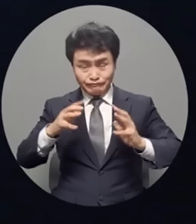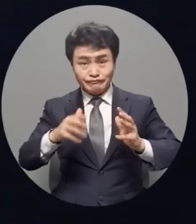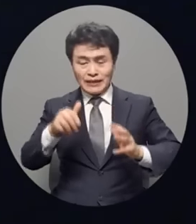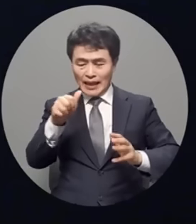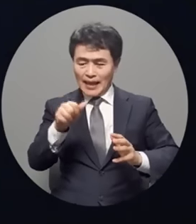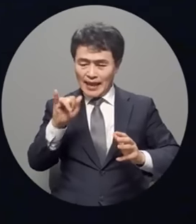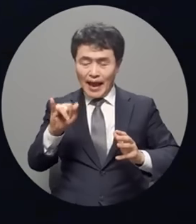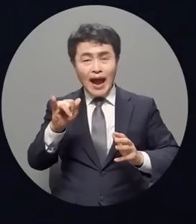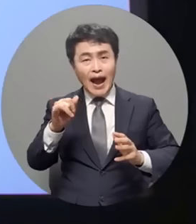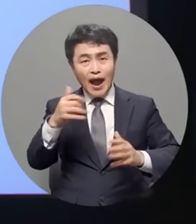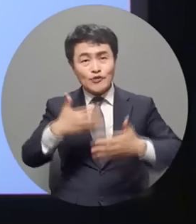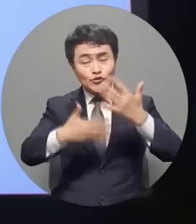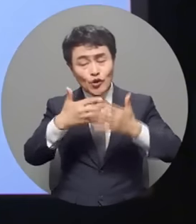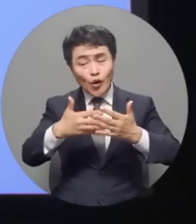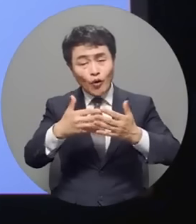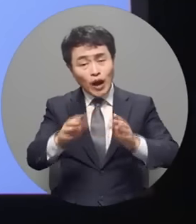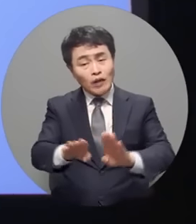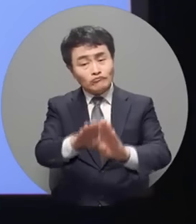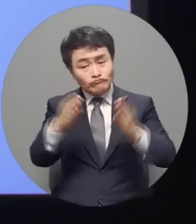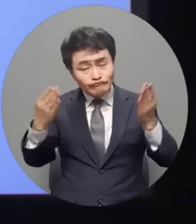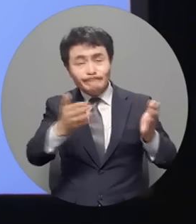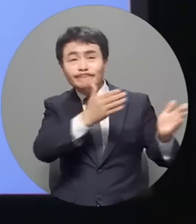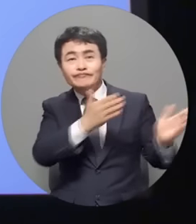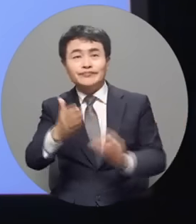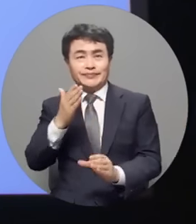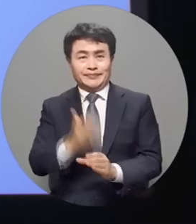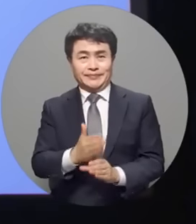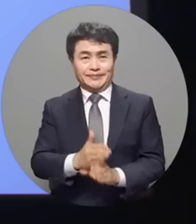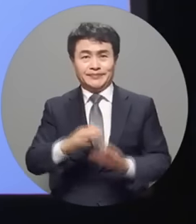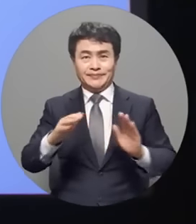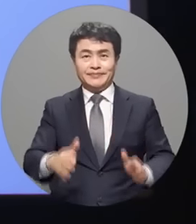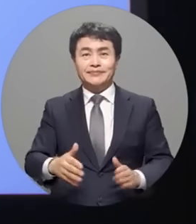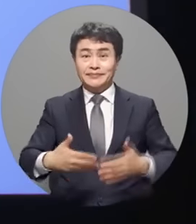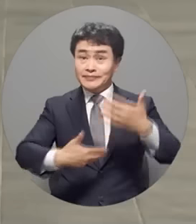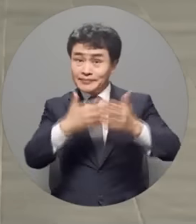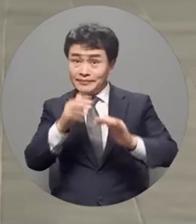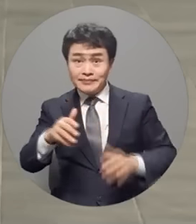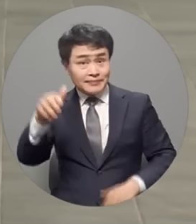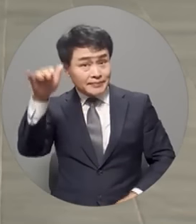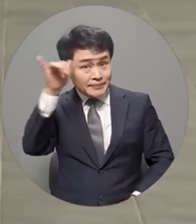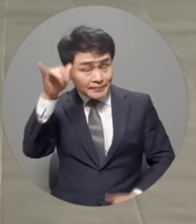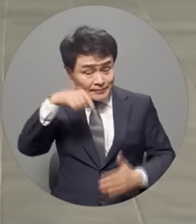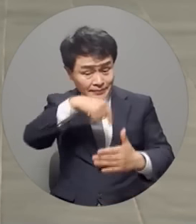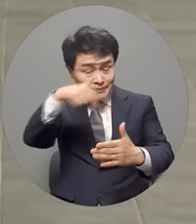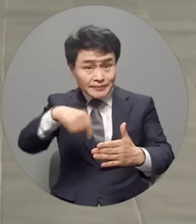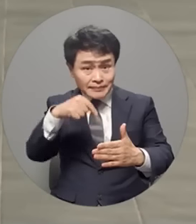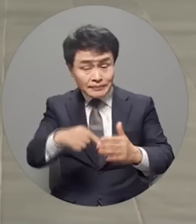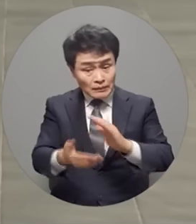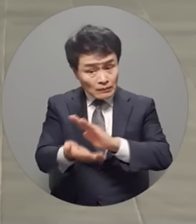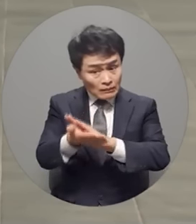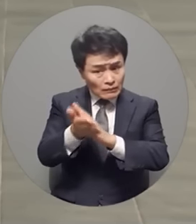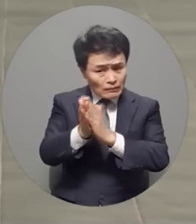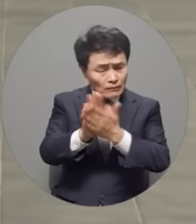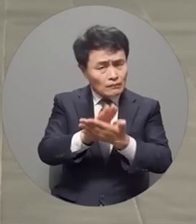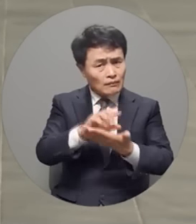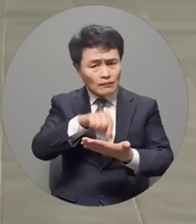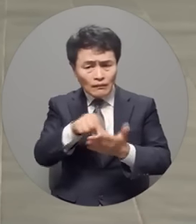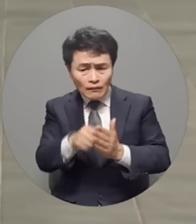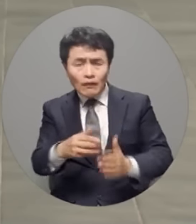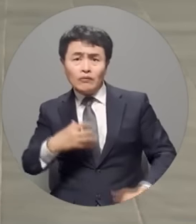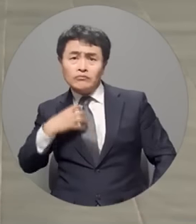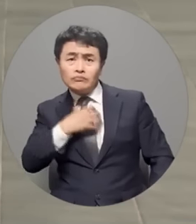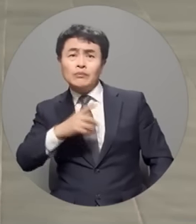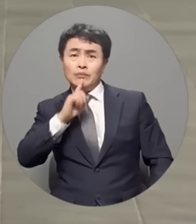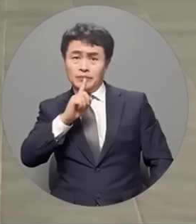영화제 개최를 준비하고 있습니다. 영화인들의 AI 담론 속엔 변화에 대한 적지 않은 우려감이